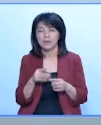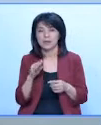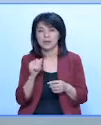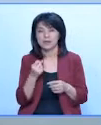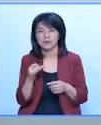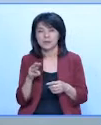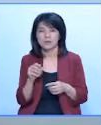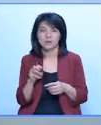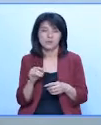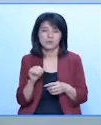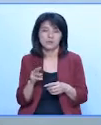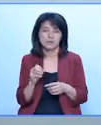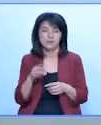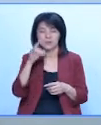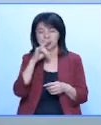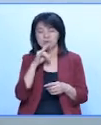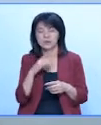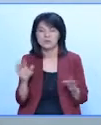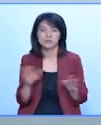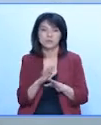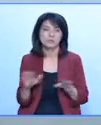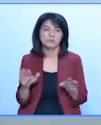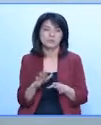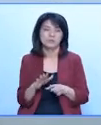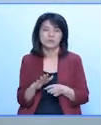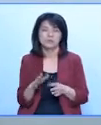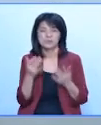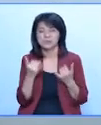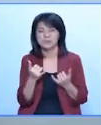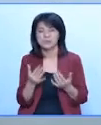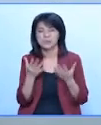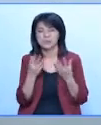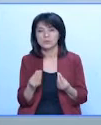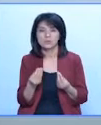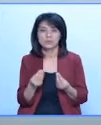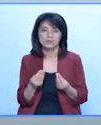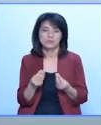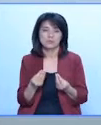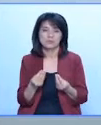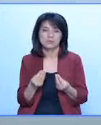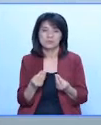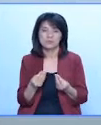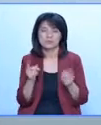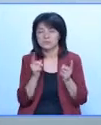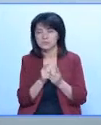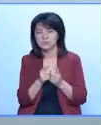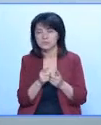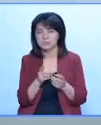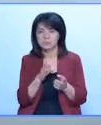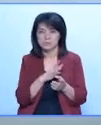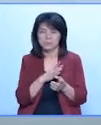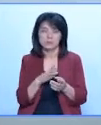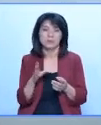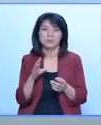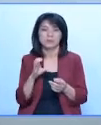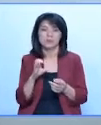атындағы облыстық қазақ музыка драма театрының YouTube каналынан бүгін күннің өзінде күтпеген кездесу атты спектакльді және